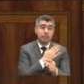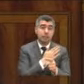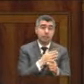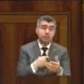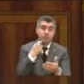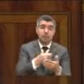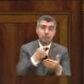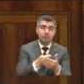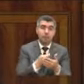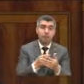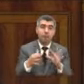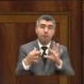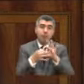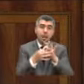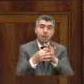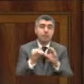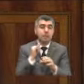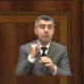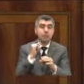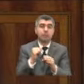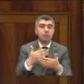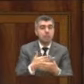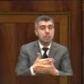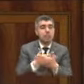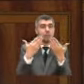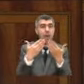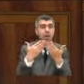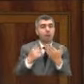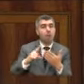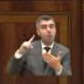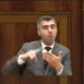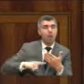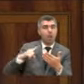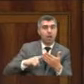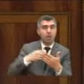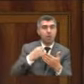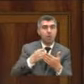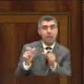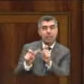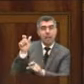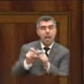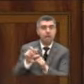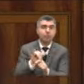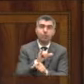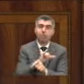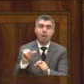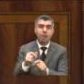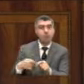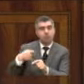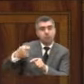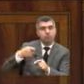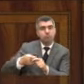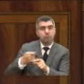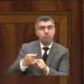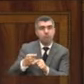وفسالف وغيرها كيصبحوا عليهم في الصباح يوميا، والناس ما عندهاش امكانيه انه تادي الكريديات